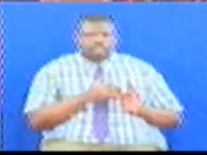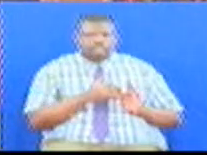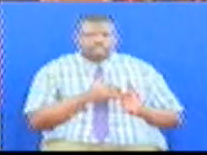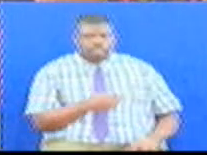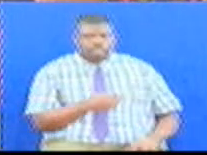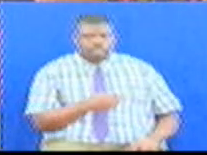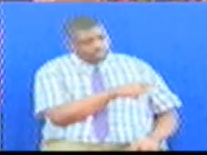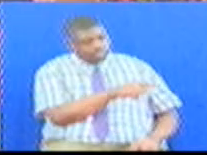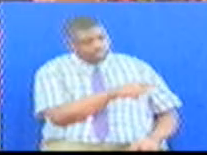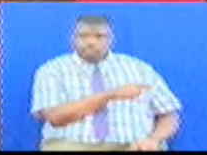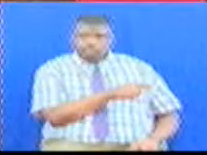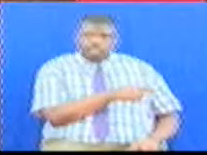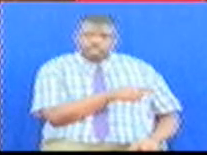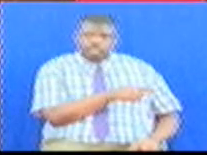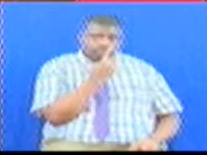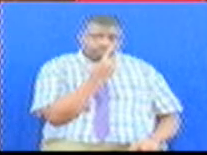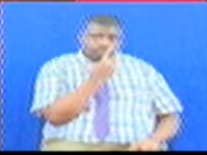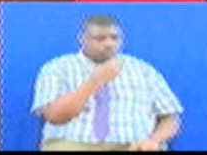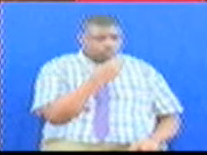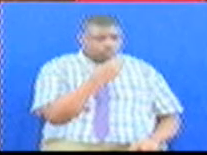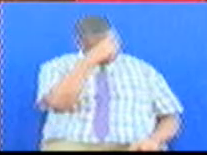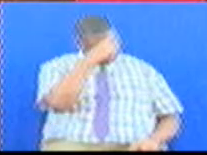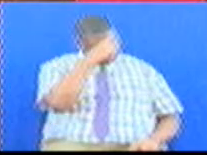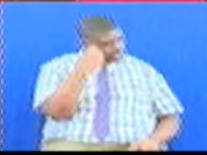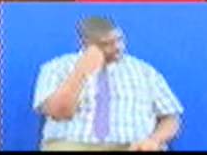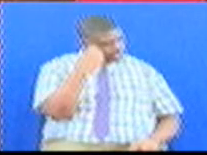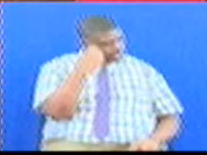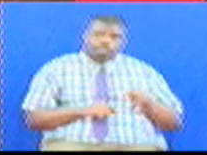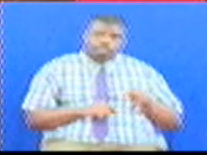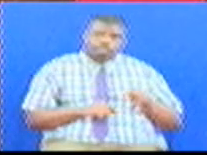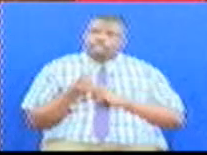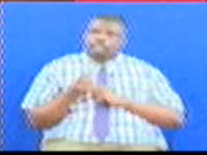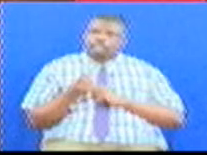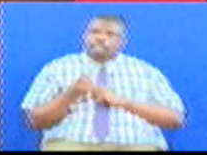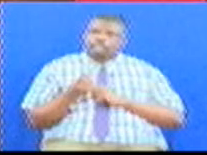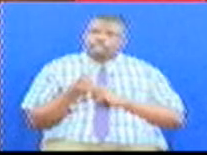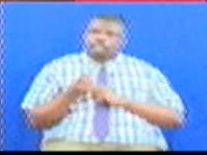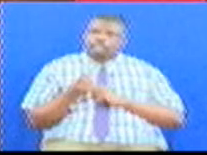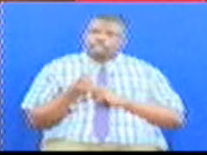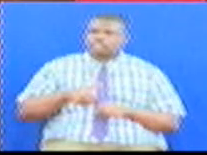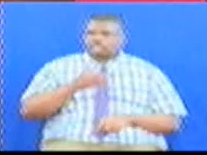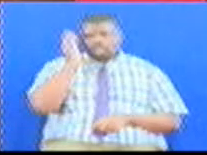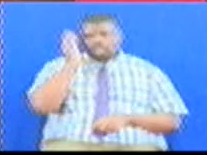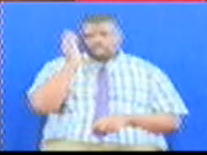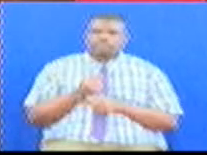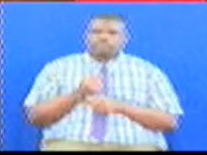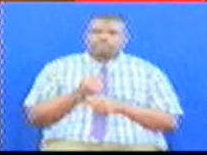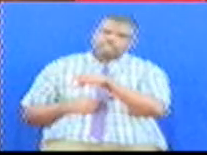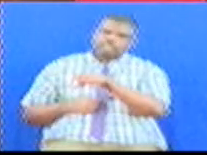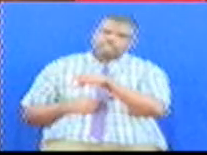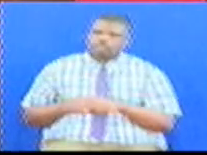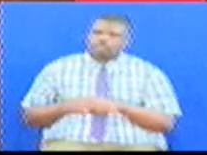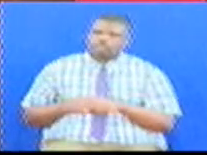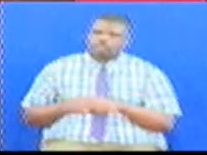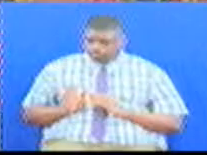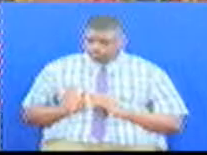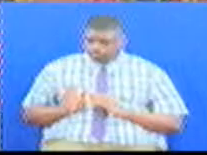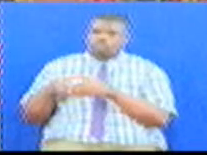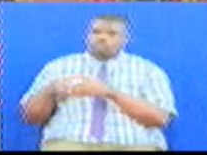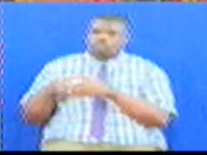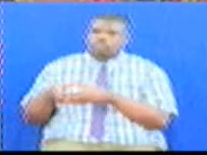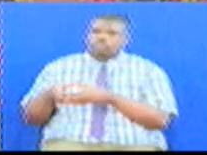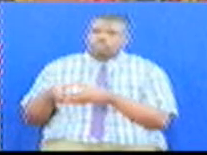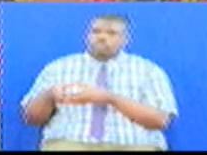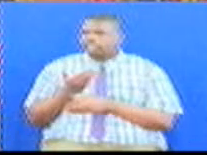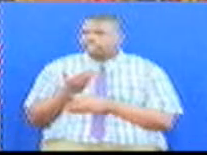yeye akaenyeke, akaone jasho linapotoka watu pale, ndio aingie kwenye ofisi ya serikali kufanya kazi. Hii kusema kuna kundi la watu lenyewe